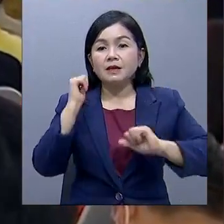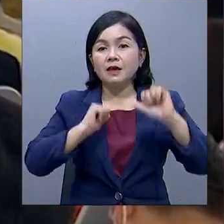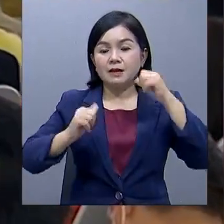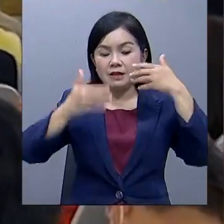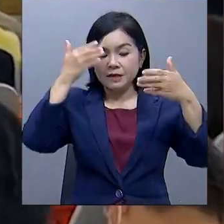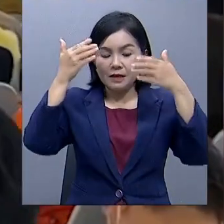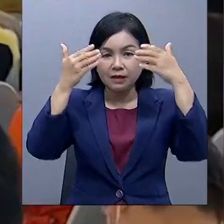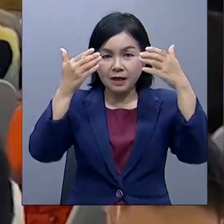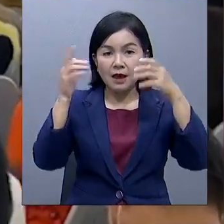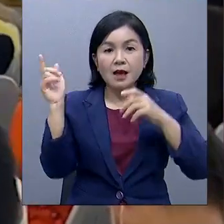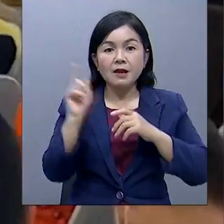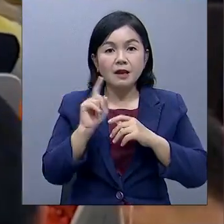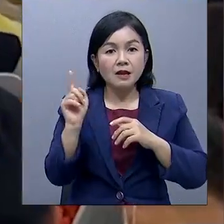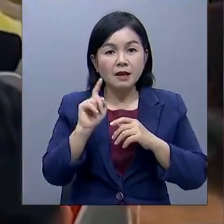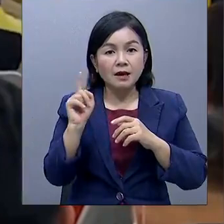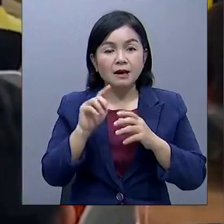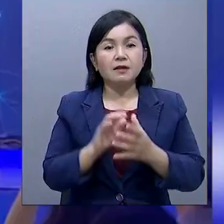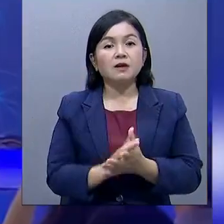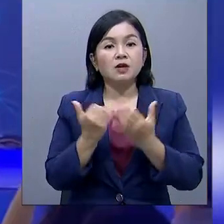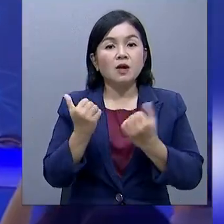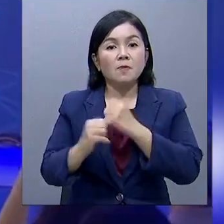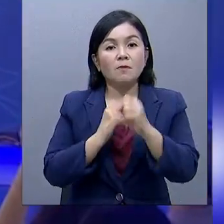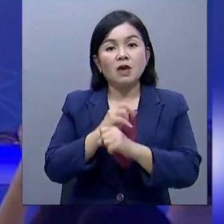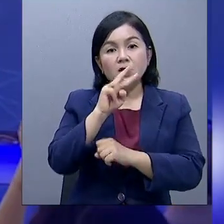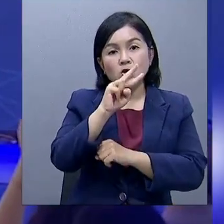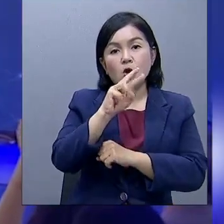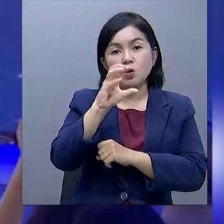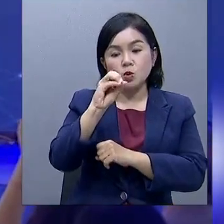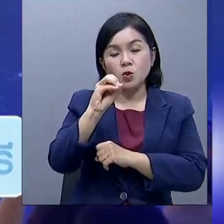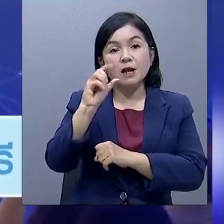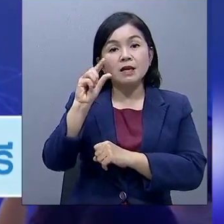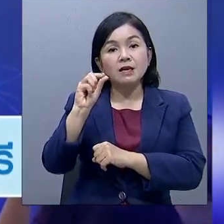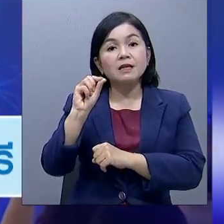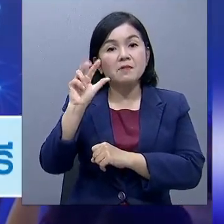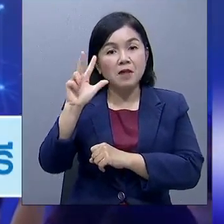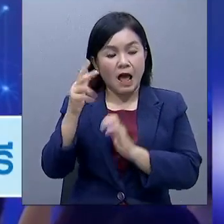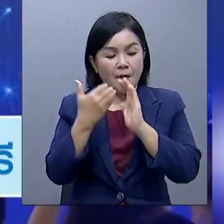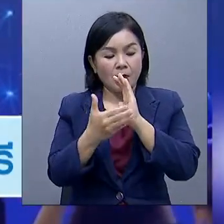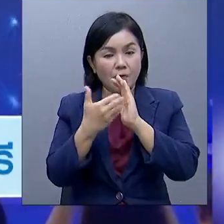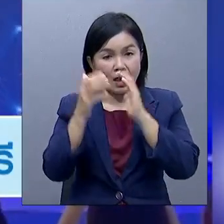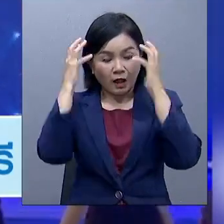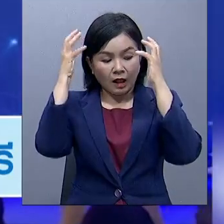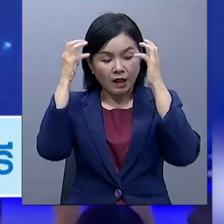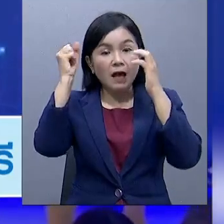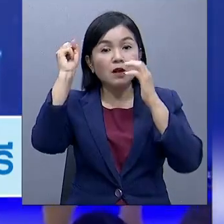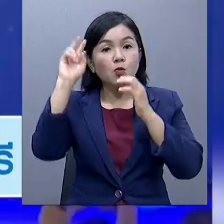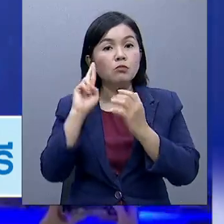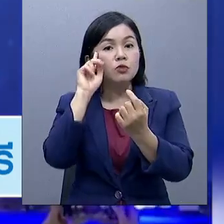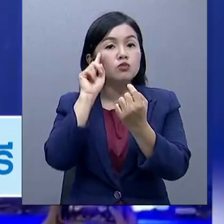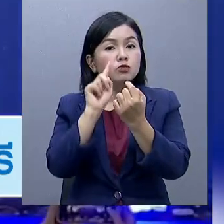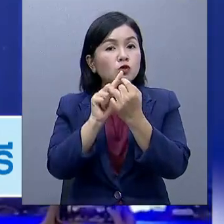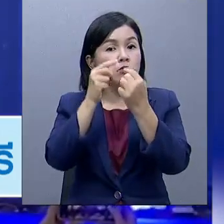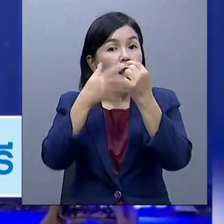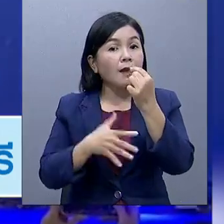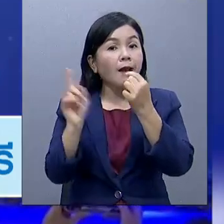งานมหกรรมเจ้าพระยาป่าสักอัพเอ็กซ์โป2023สระบุรีนะครับก็มีวัตถุประสงค์ในการจัดงานเพื่อสร้างโอกาสทาง